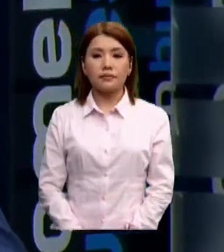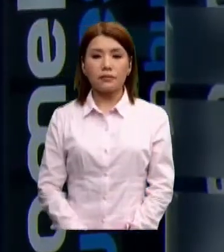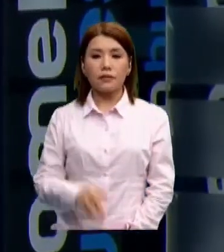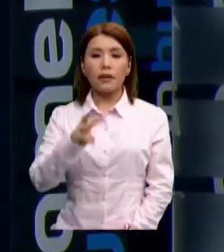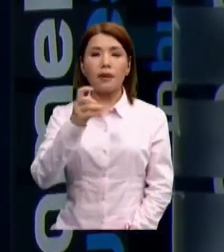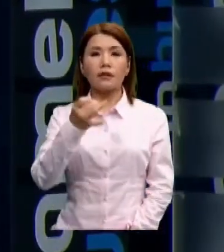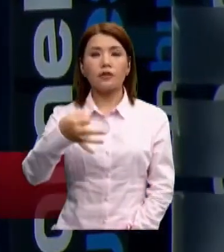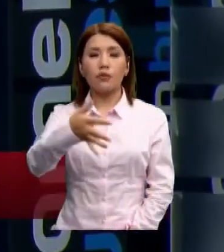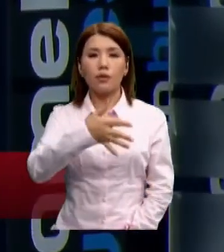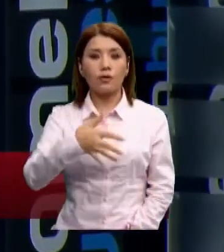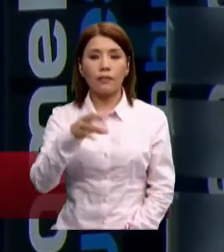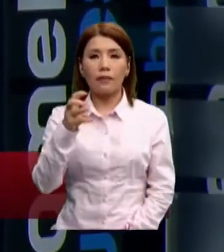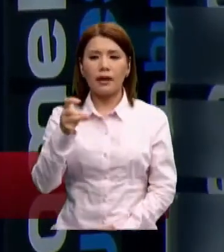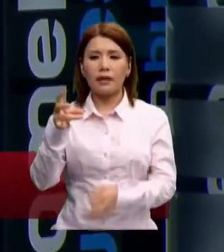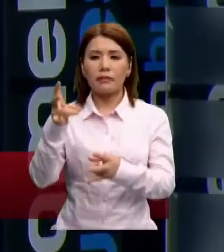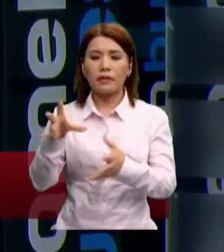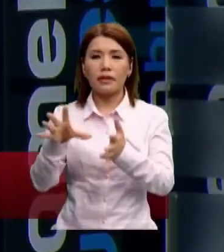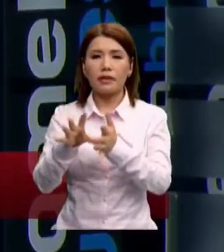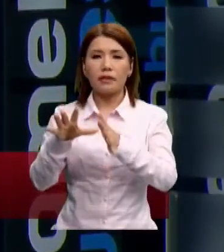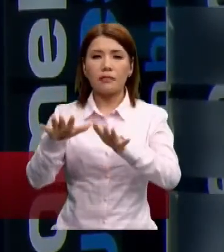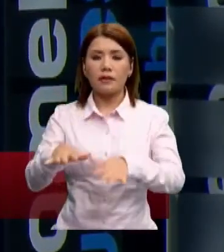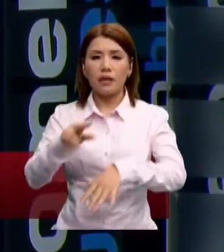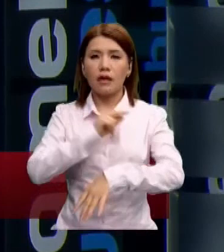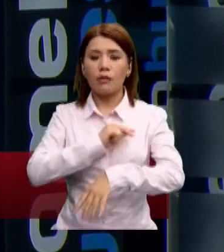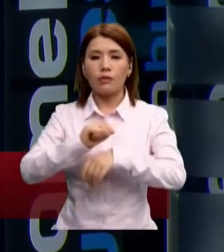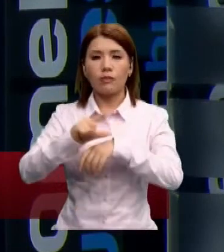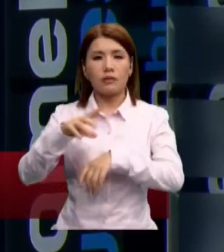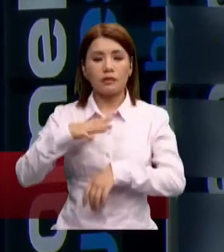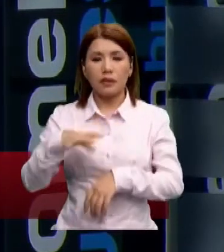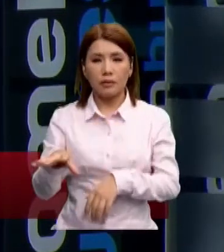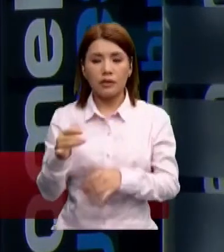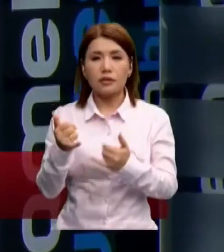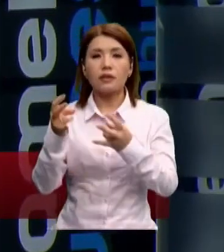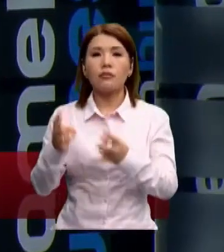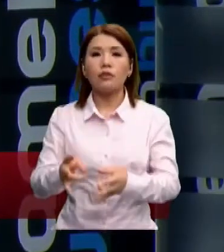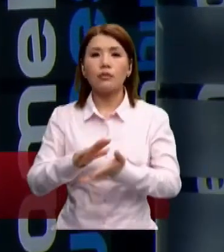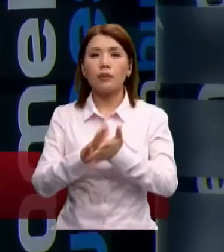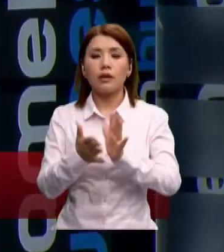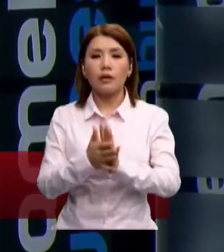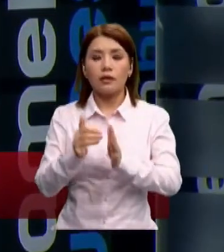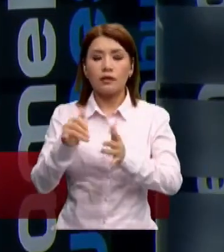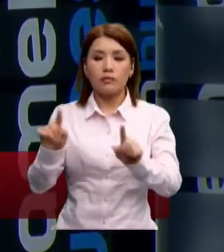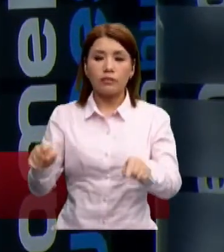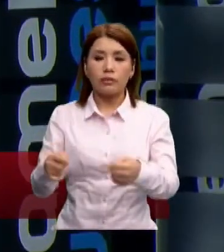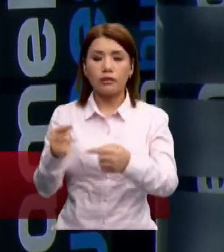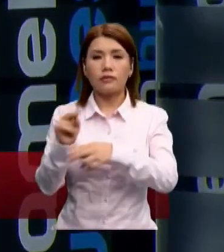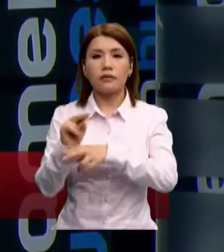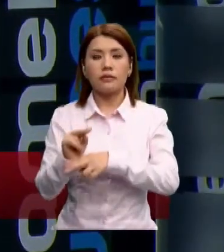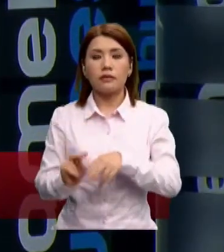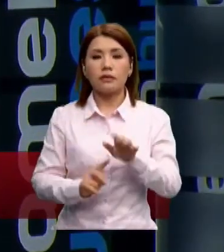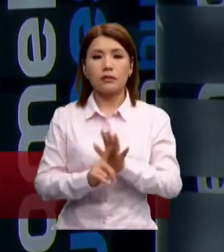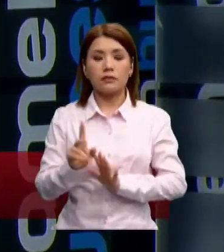Маңғыстау облысындағы маектегі энергетикалық блок әлі іске қосылған жоқ. Қазір апатты жағдайдағы қондырғыны қалыпқа келтіру жұмыстары жүріп